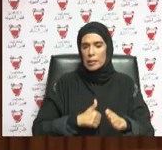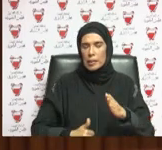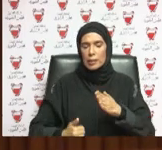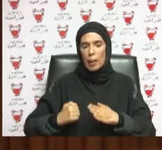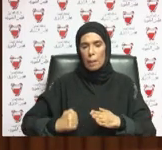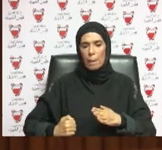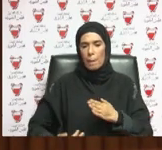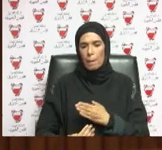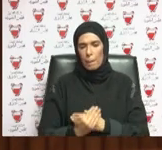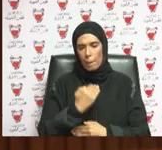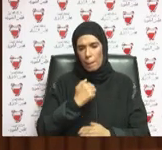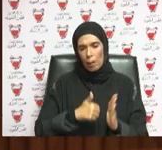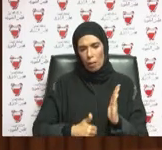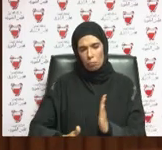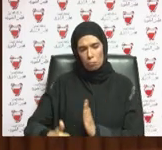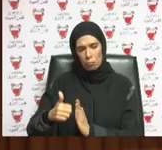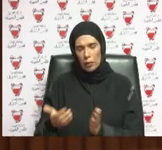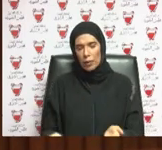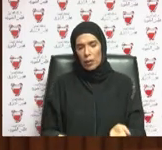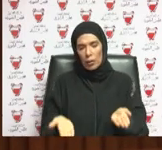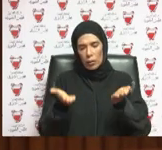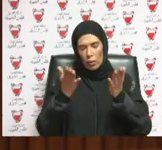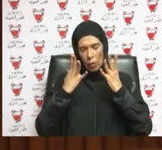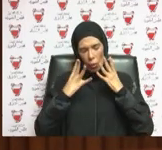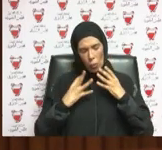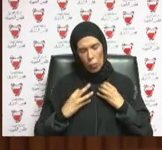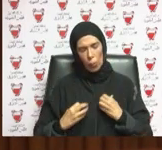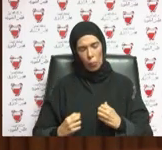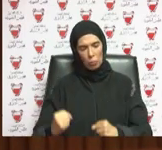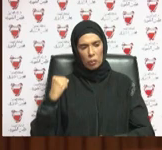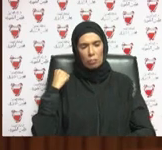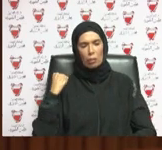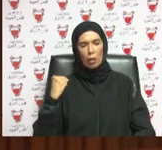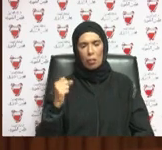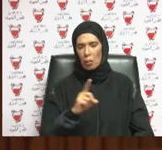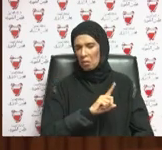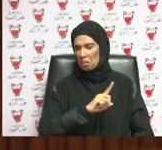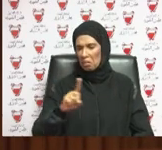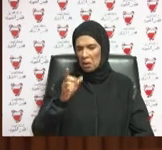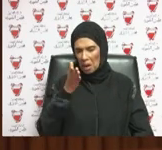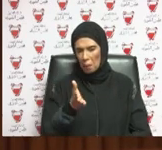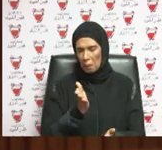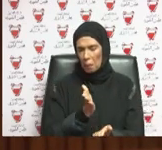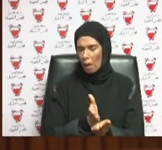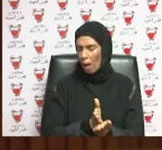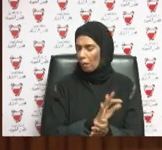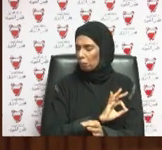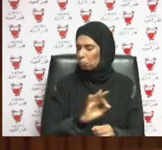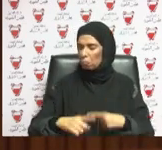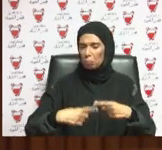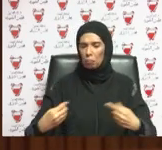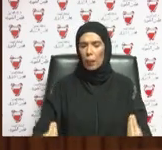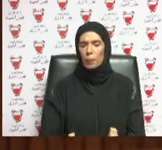وراعي نهضتها. فقدت البحرين فارساً شجاعاً لا يخشى في الحق لومة لائم،